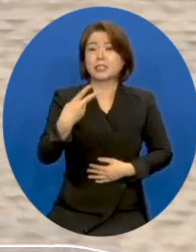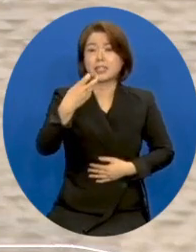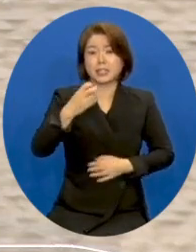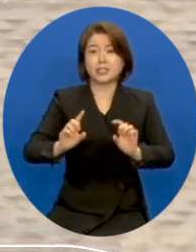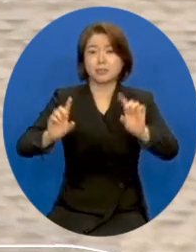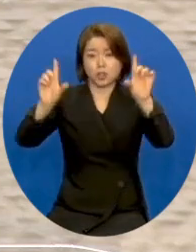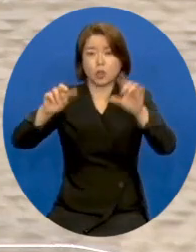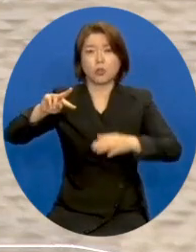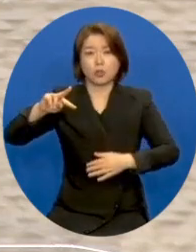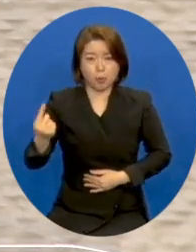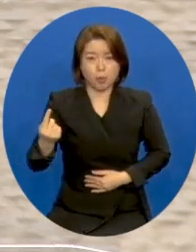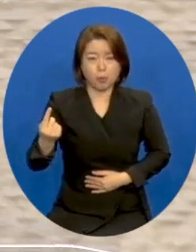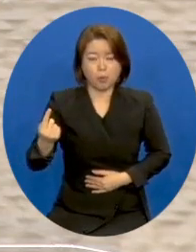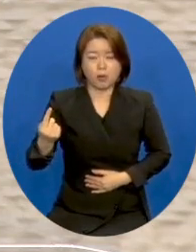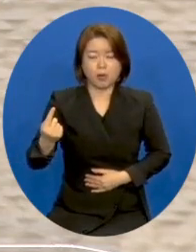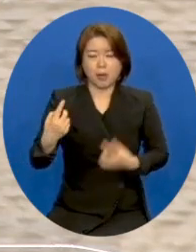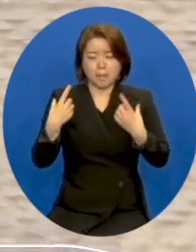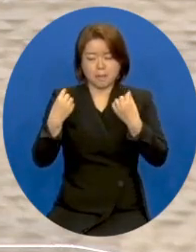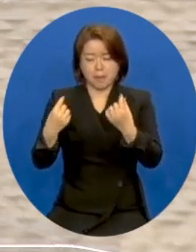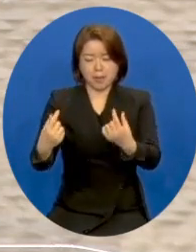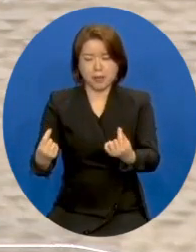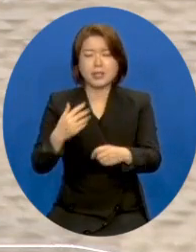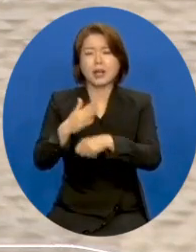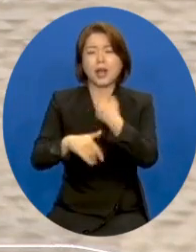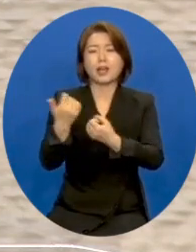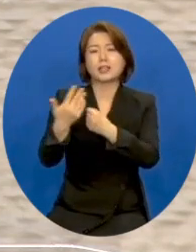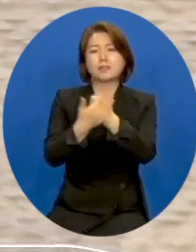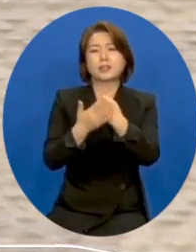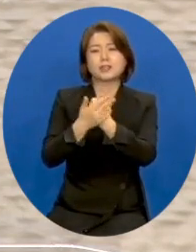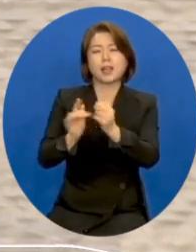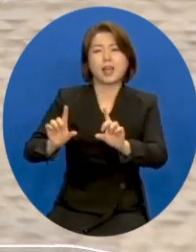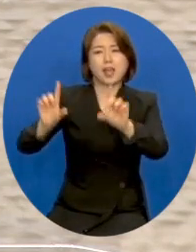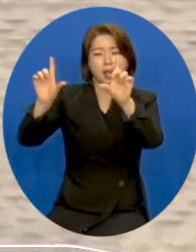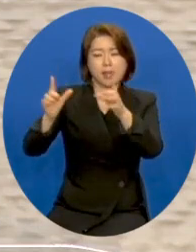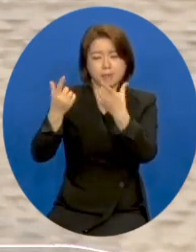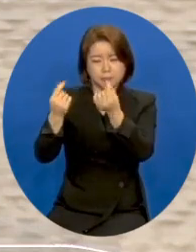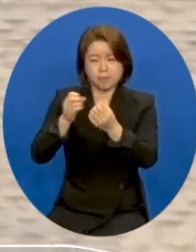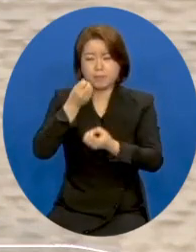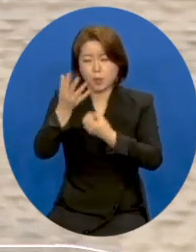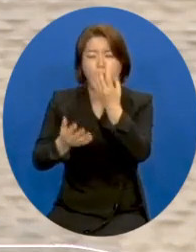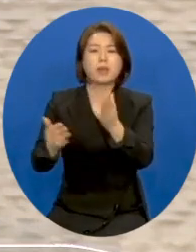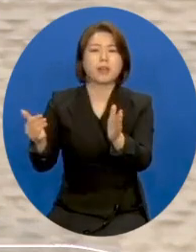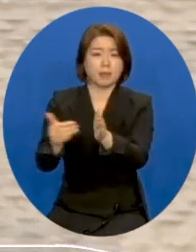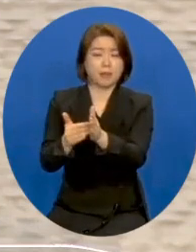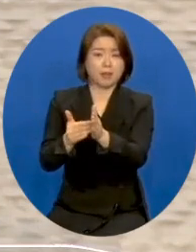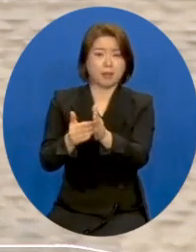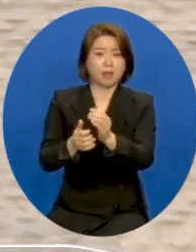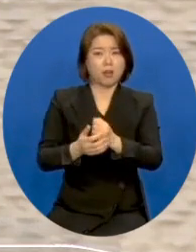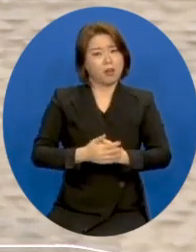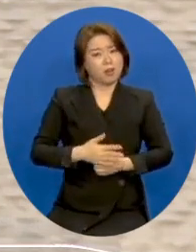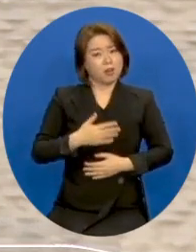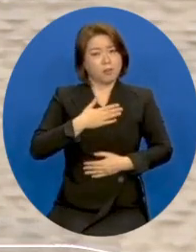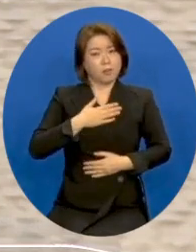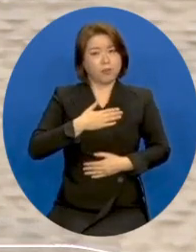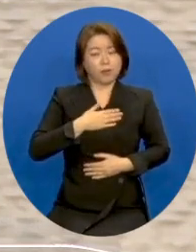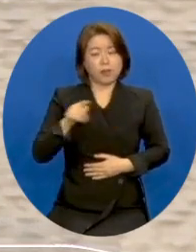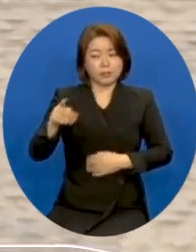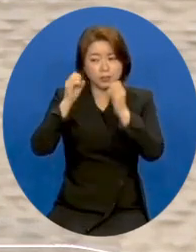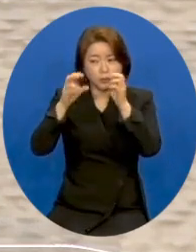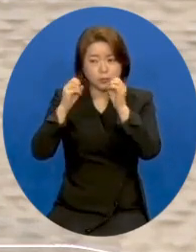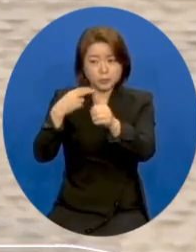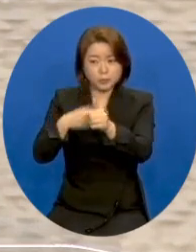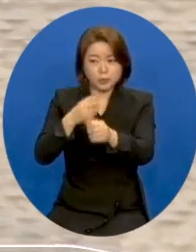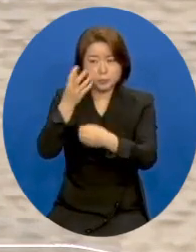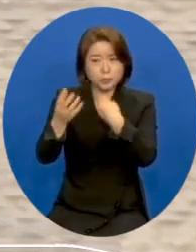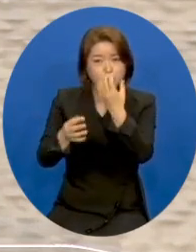2020년도 변함없이 하나님의 은혜의 해라 그렇게 고백을 했습니다. 저는 그 선교사님의